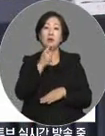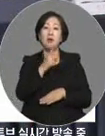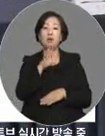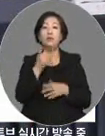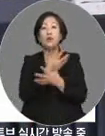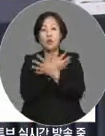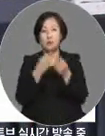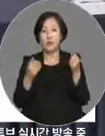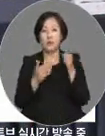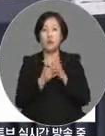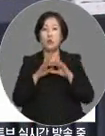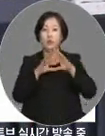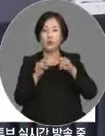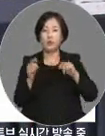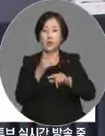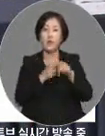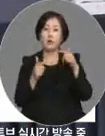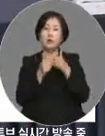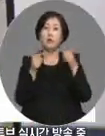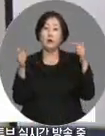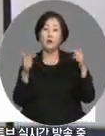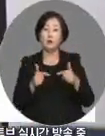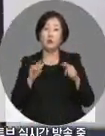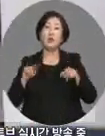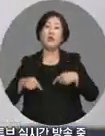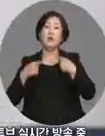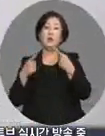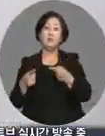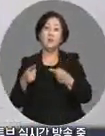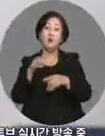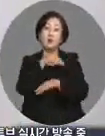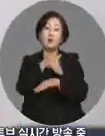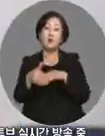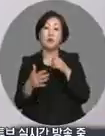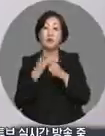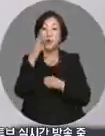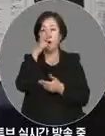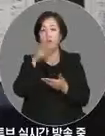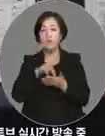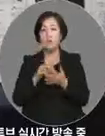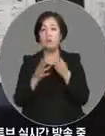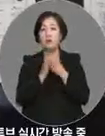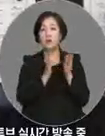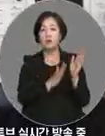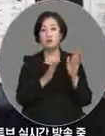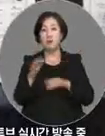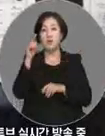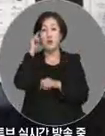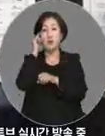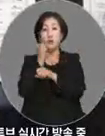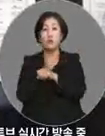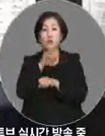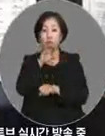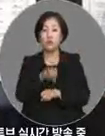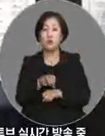맺고 미세먼지 감축에 동참하기로 했습니다. 미세먼지 관리센터의 체계적인 연구가